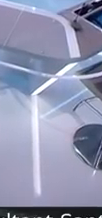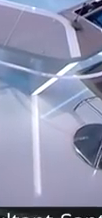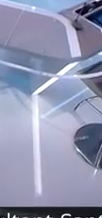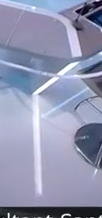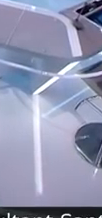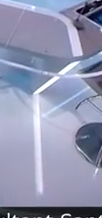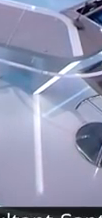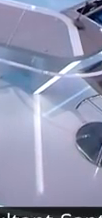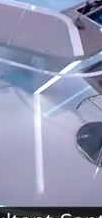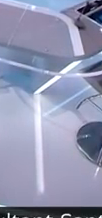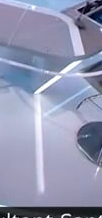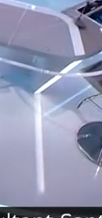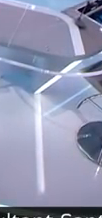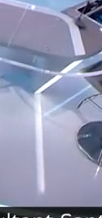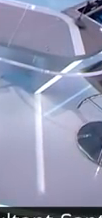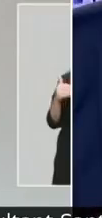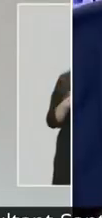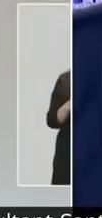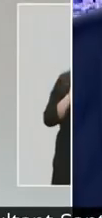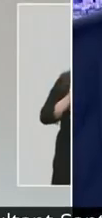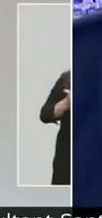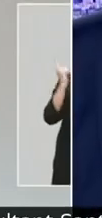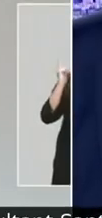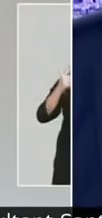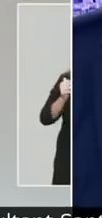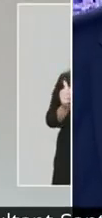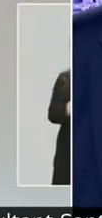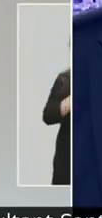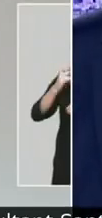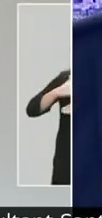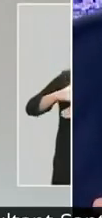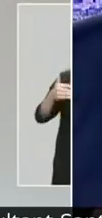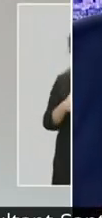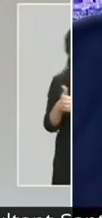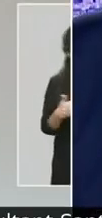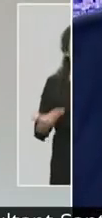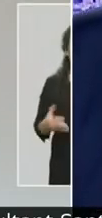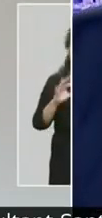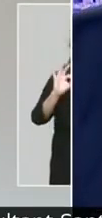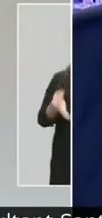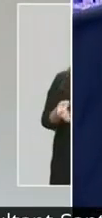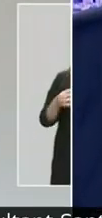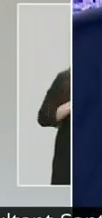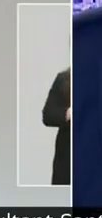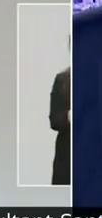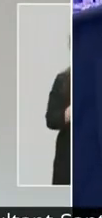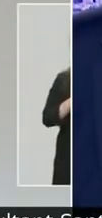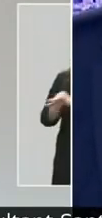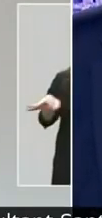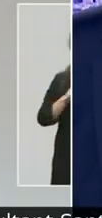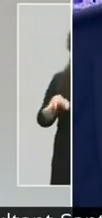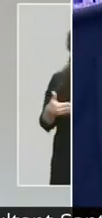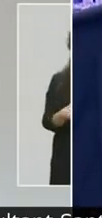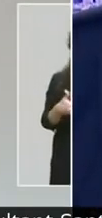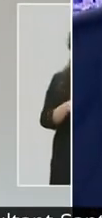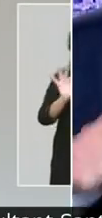deuxième mesure, c'est la prolongation de ce pass vaccinal conditionnée par une troisième dose. Troisième mesure, les masques. Damien en parlait, et masques à